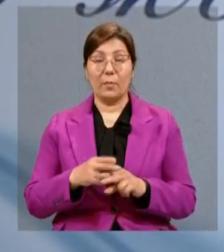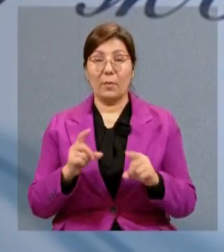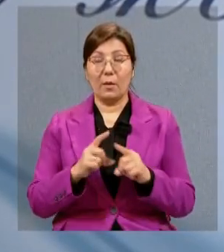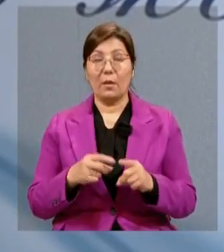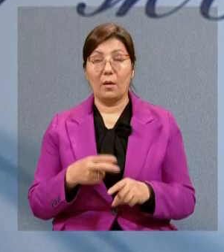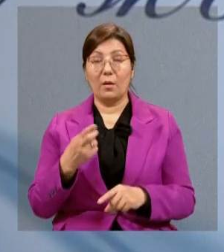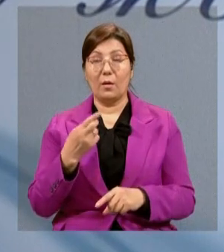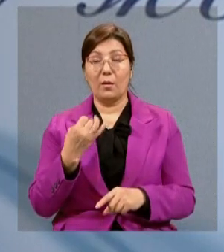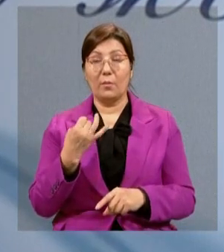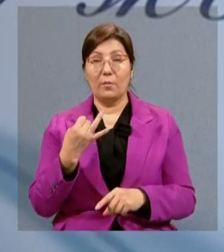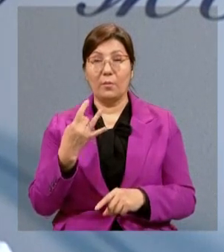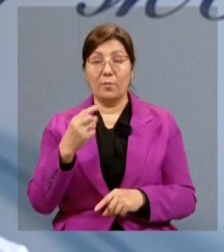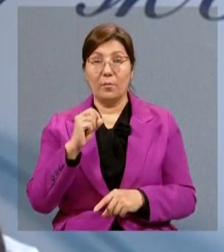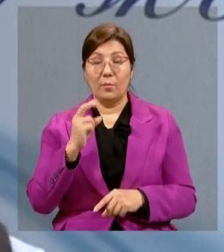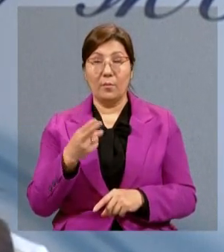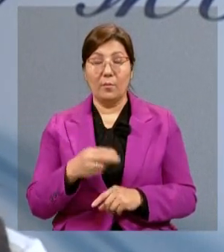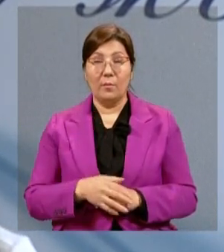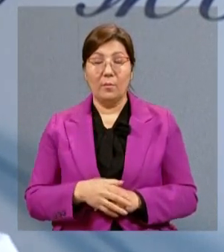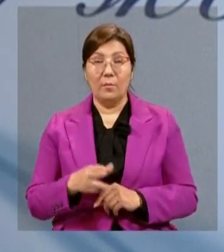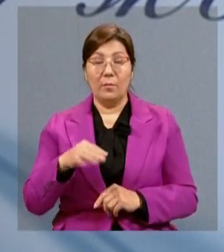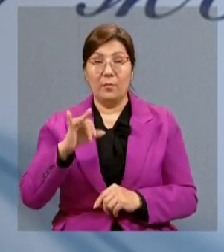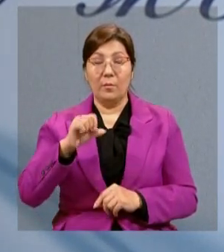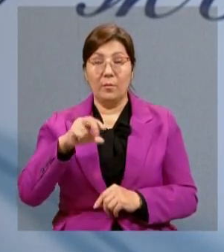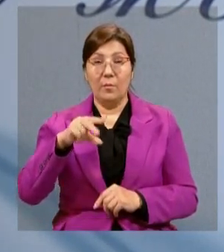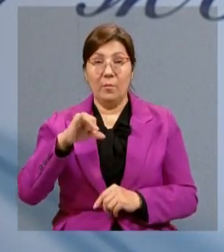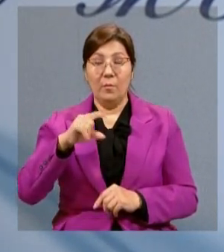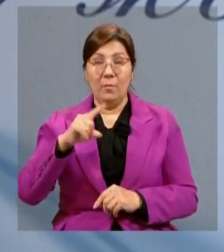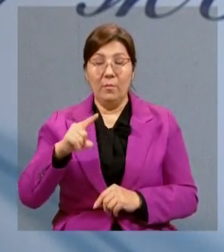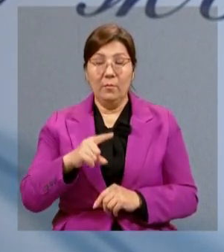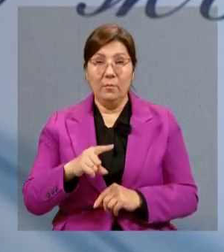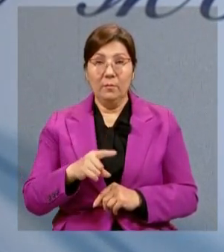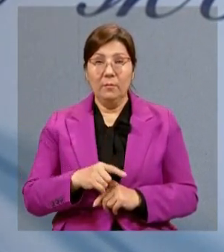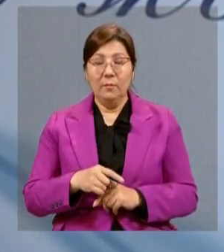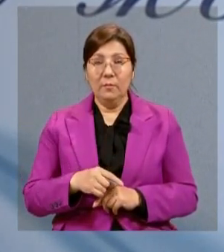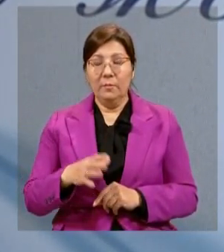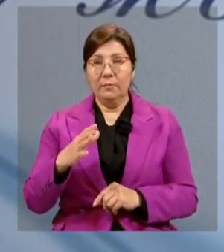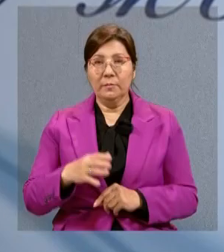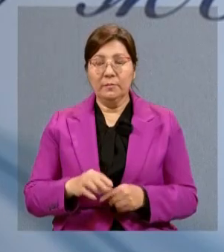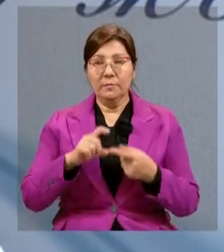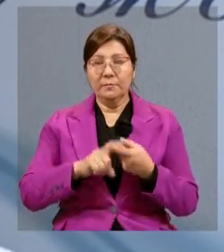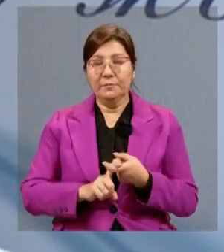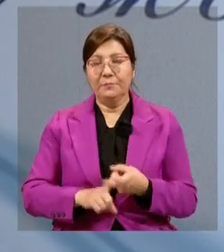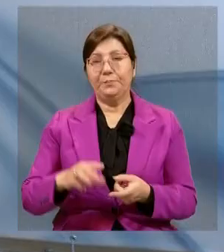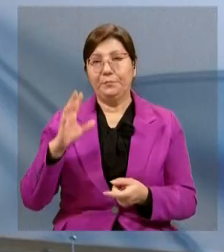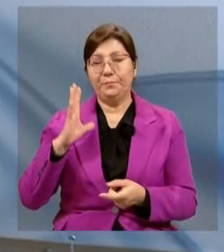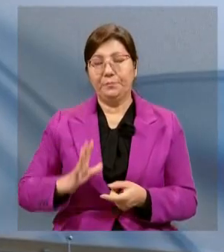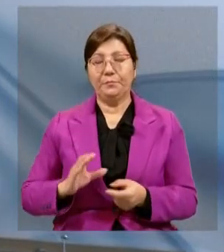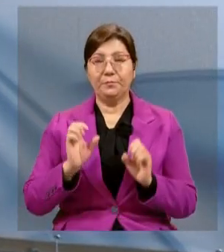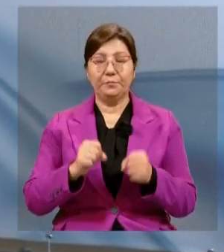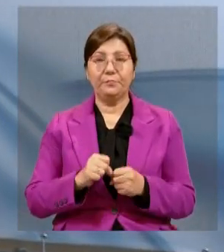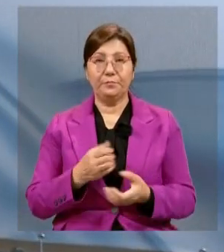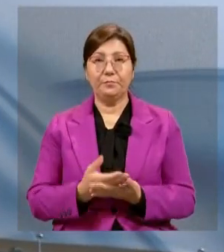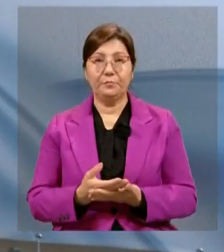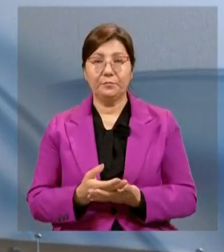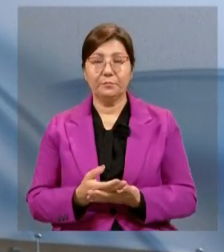диализбен трансплантацияға дейін күтуіне болады. Ал жүректі, бауырды жалғастыратын ондай аппараттар жоқ. Қазақстан несіне